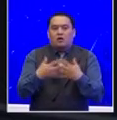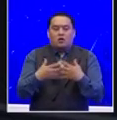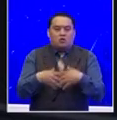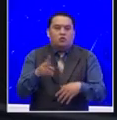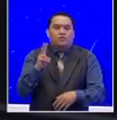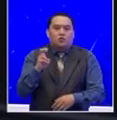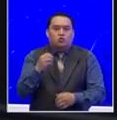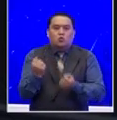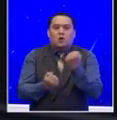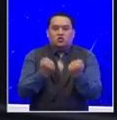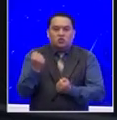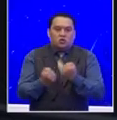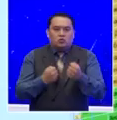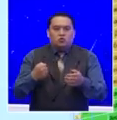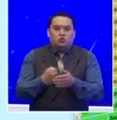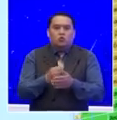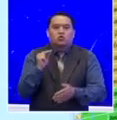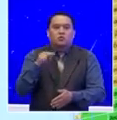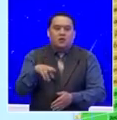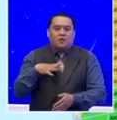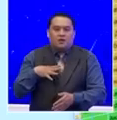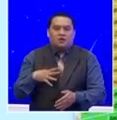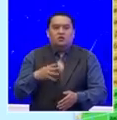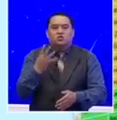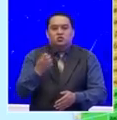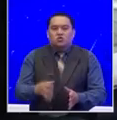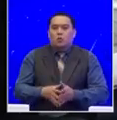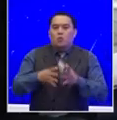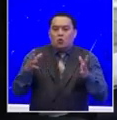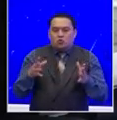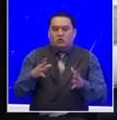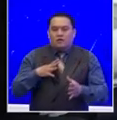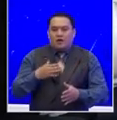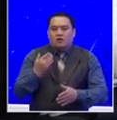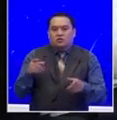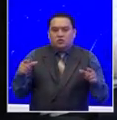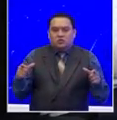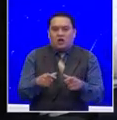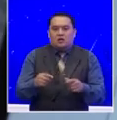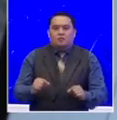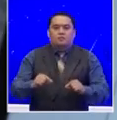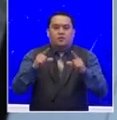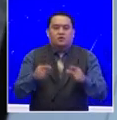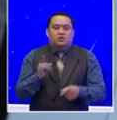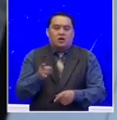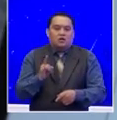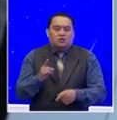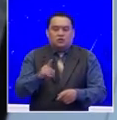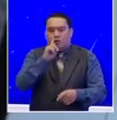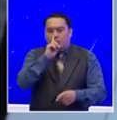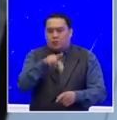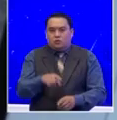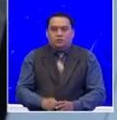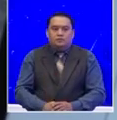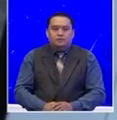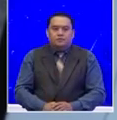более 200 авто, хотя до введения ЧП их было в 2 раза больше. Несмотря на все сокращения, поднимать цену на частный извоз владельцы компании